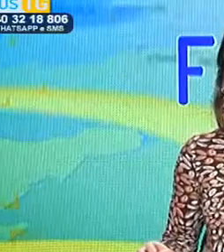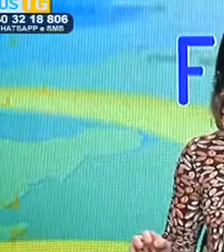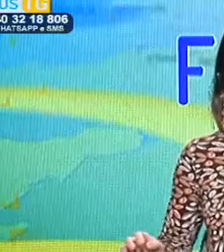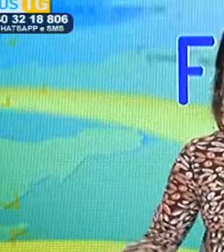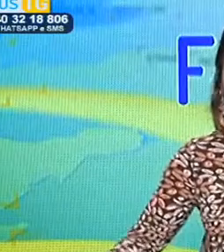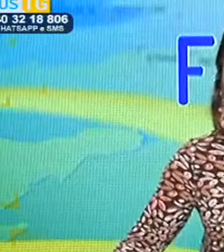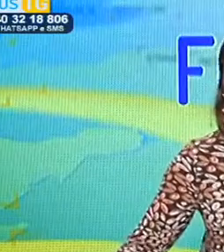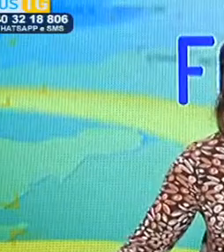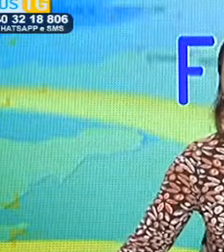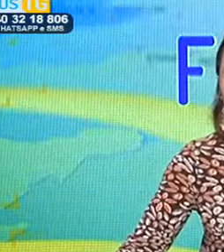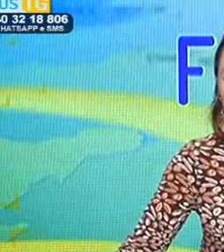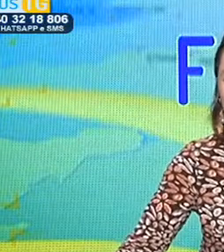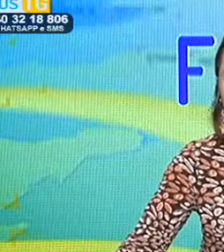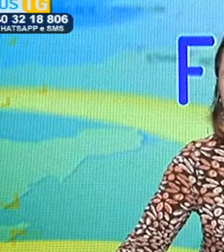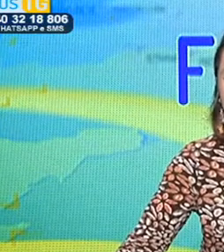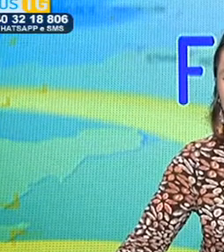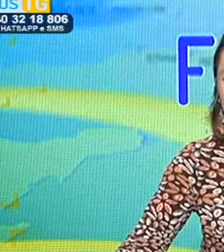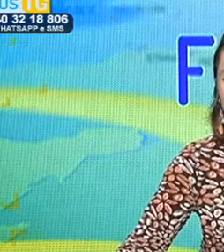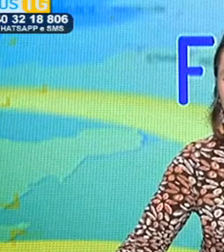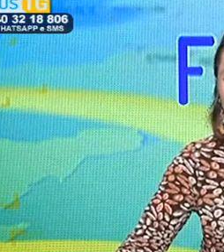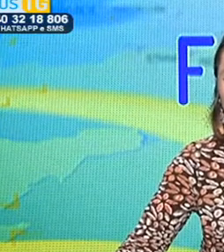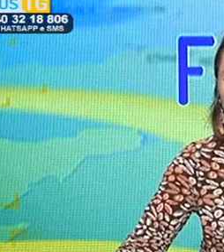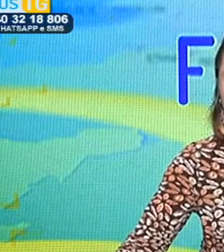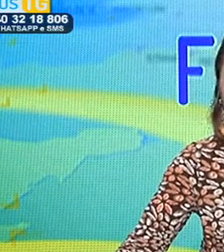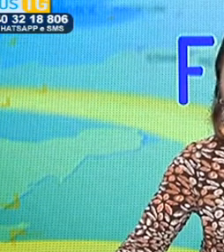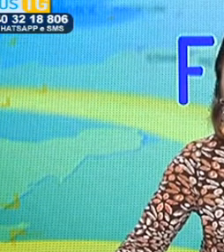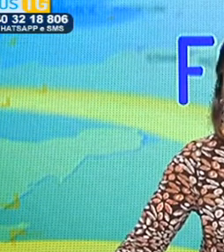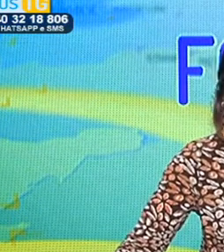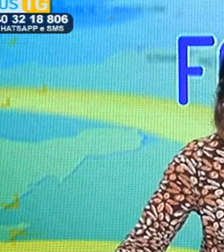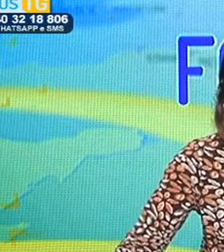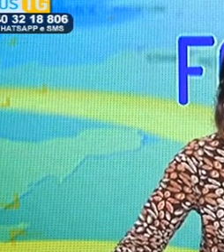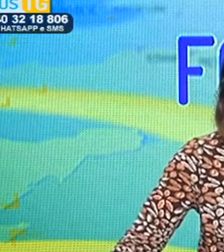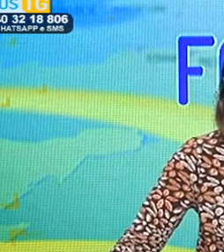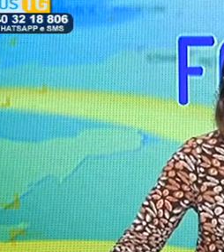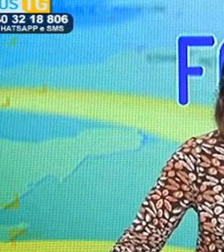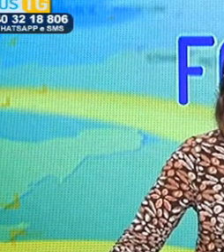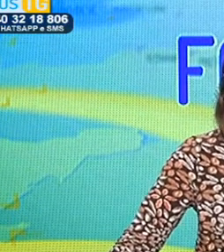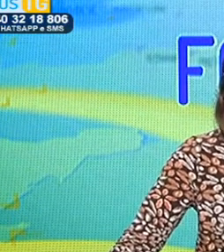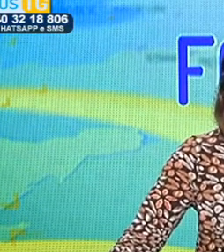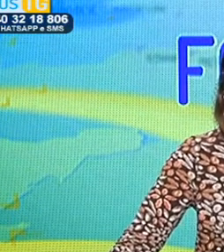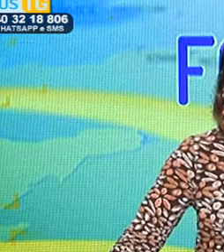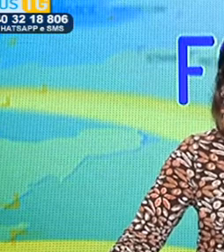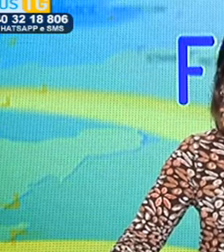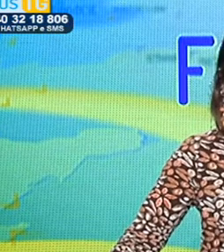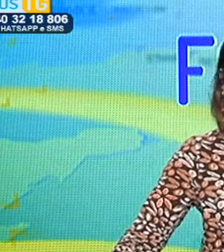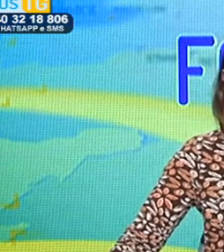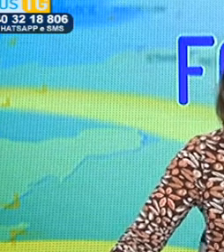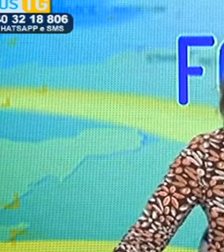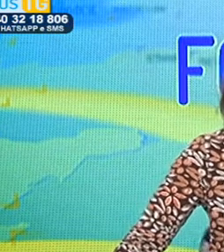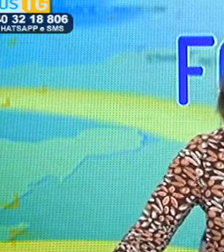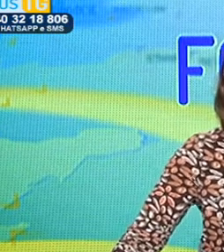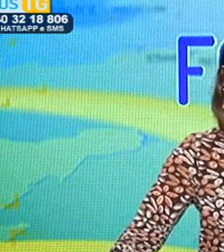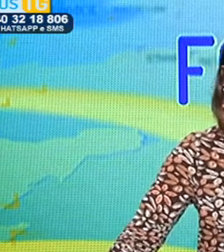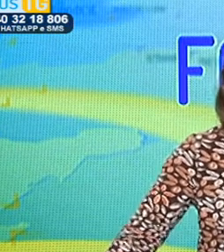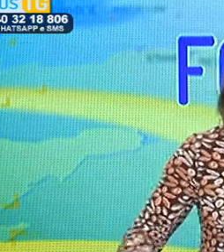E rieccoci in studio, abbiamo sentito nel corso del servizio di apertura in cui appunto il presidente del